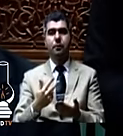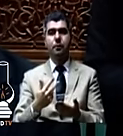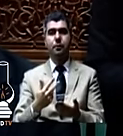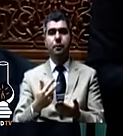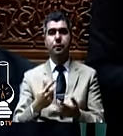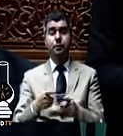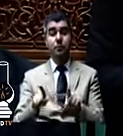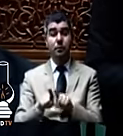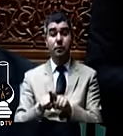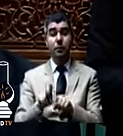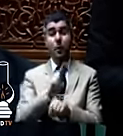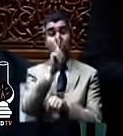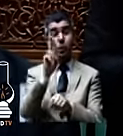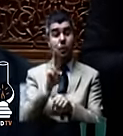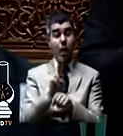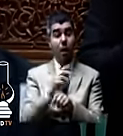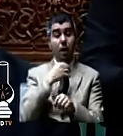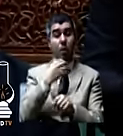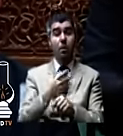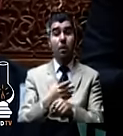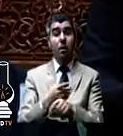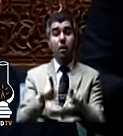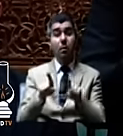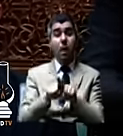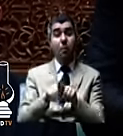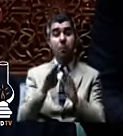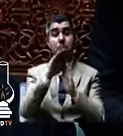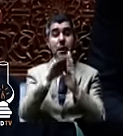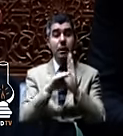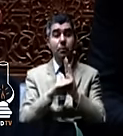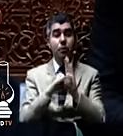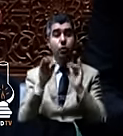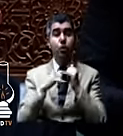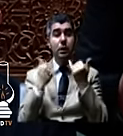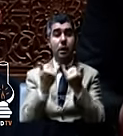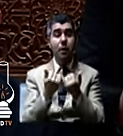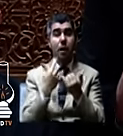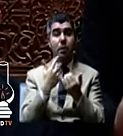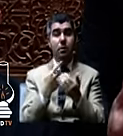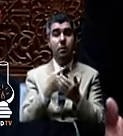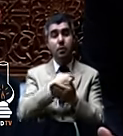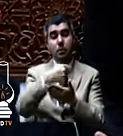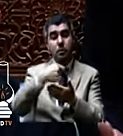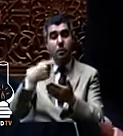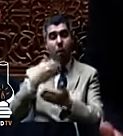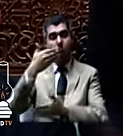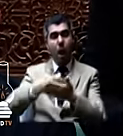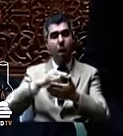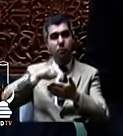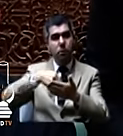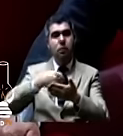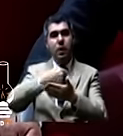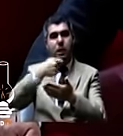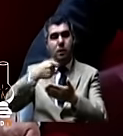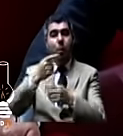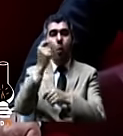وبالتالي فالسؤال في الإشكال بين اللجان التي تمنح الرخص وبين الواقع ديال وثائق التعمير اللي